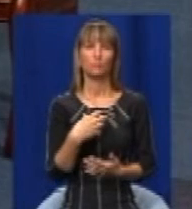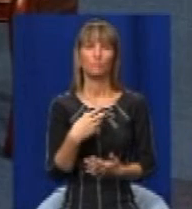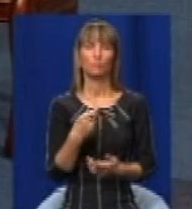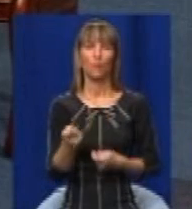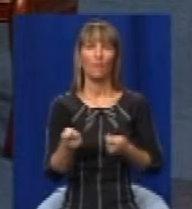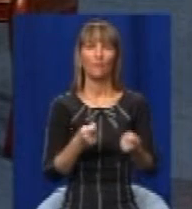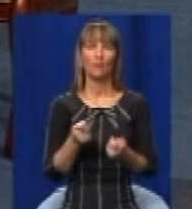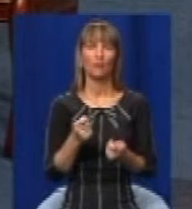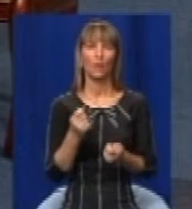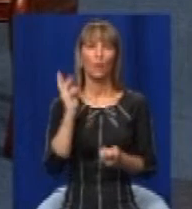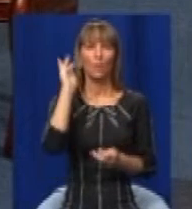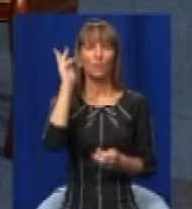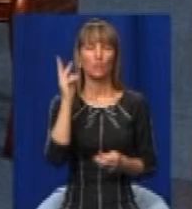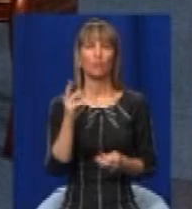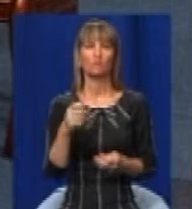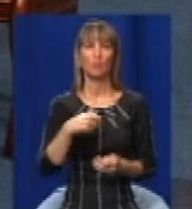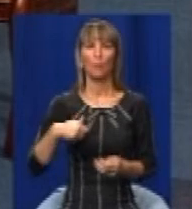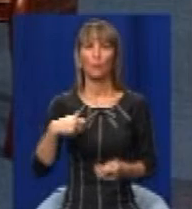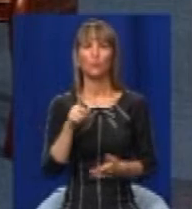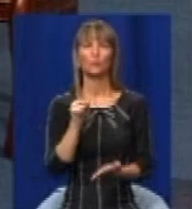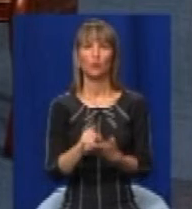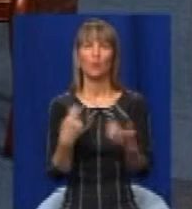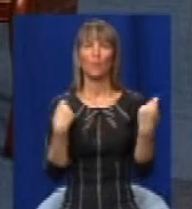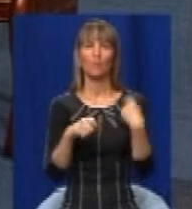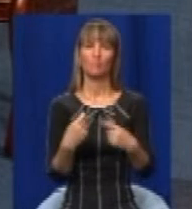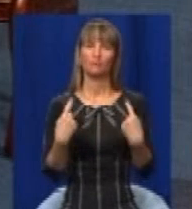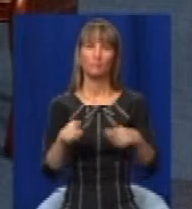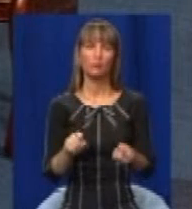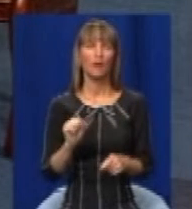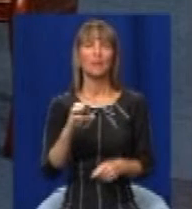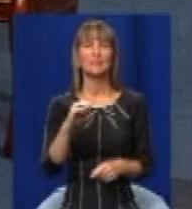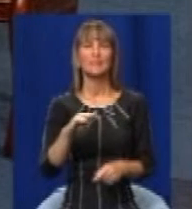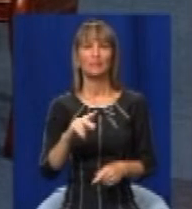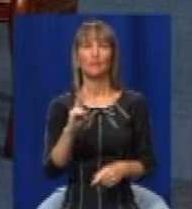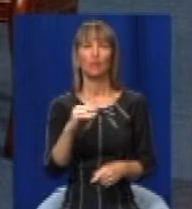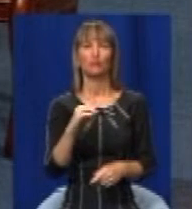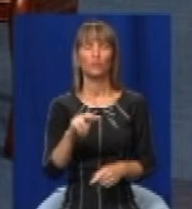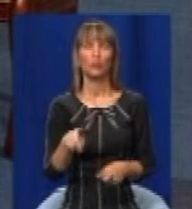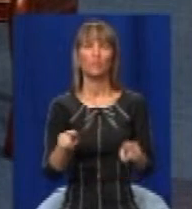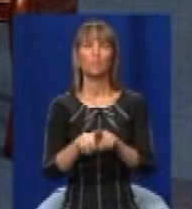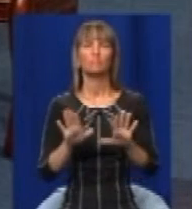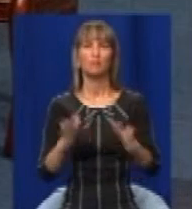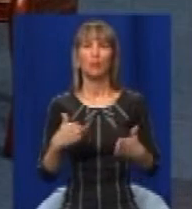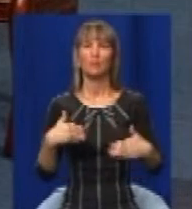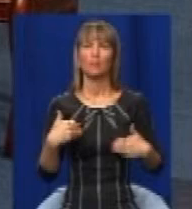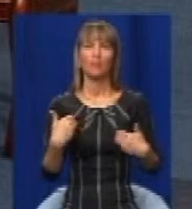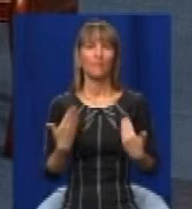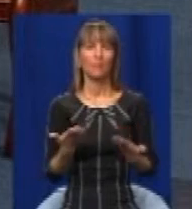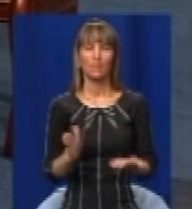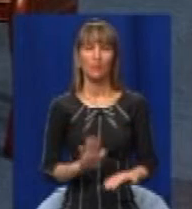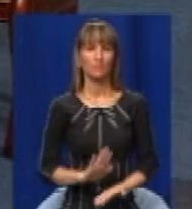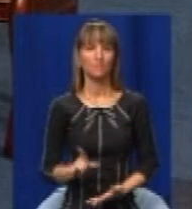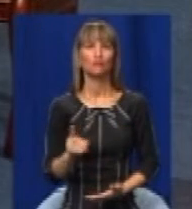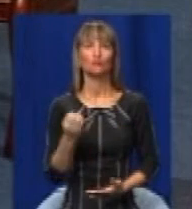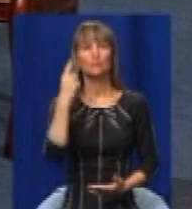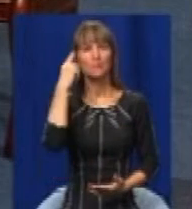послом, там депутатом тощо, ти маєш одягатися інакше. А стиль casual, він в таких випадках він не вітається. Що ще ти знаєш